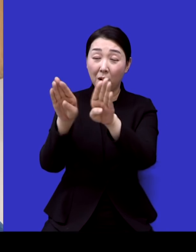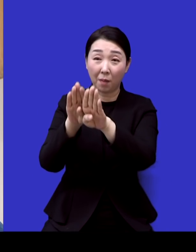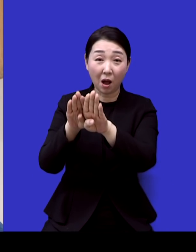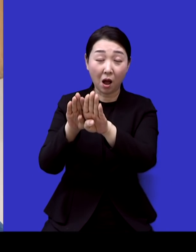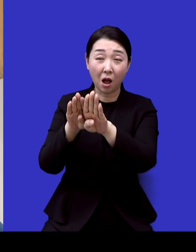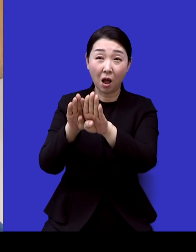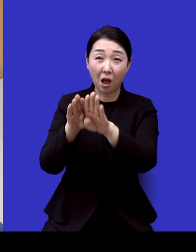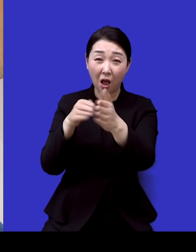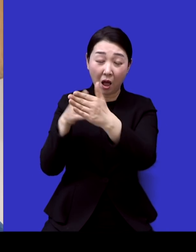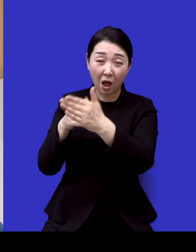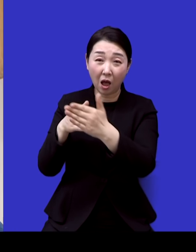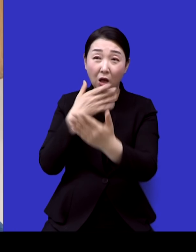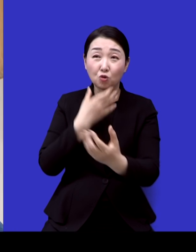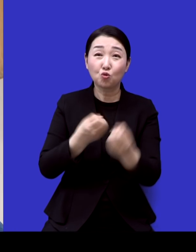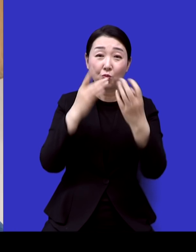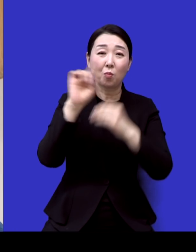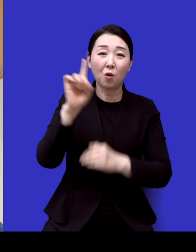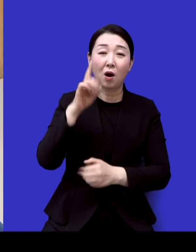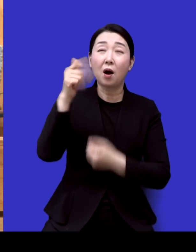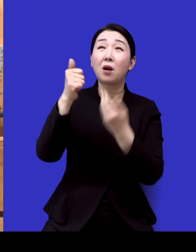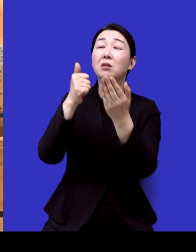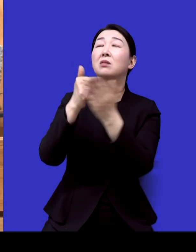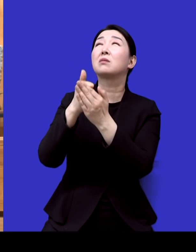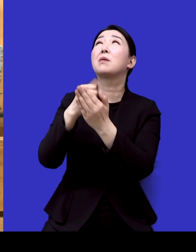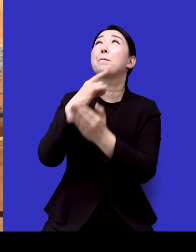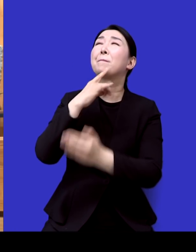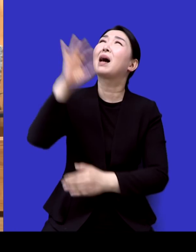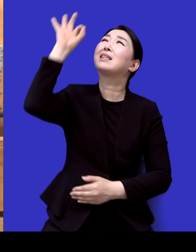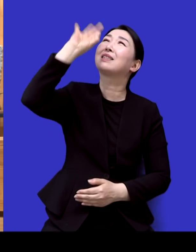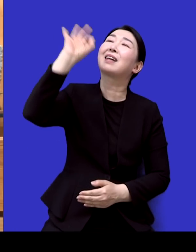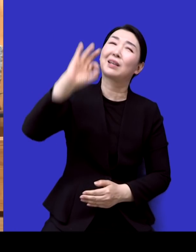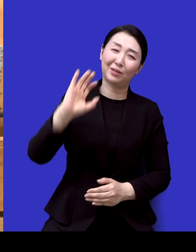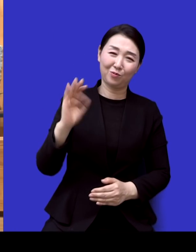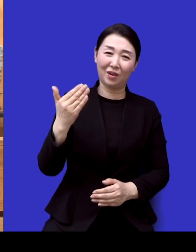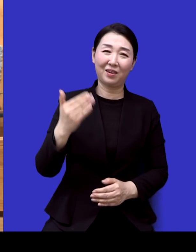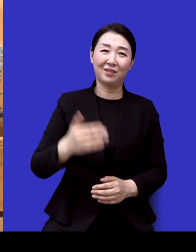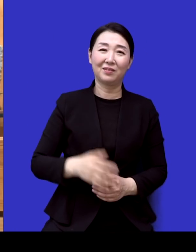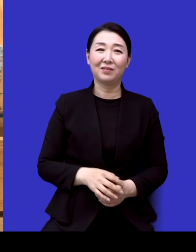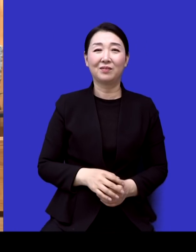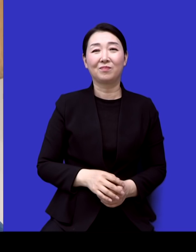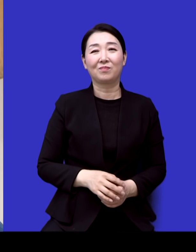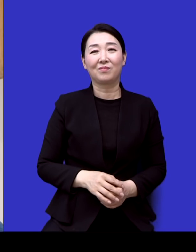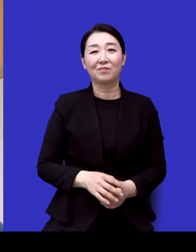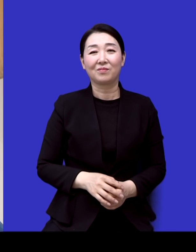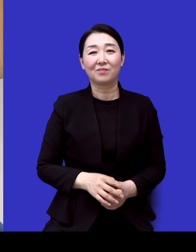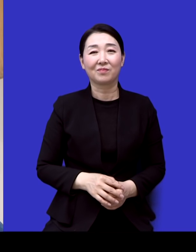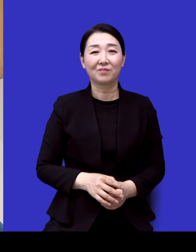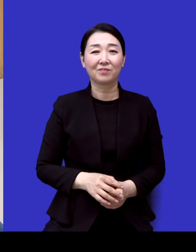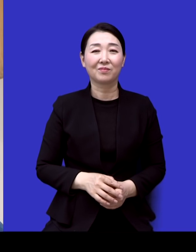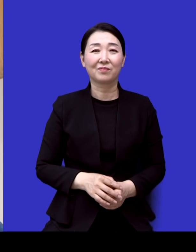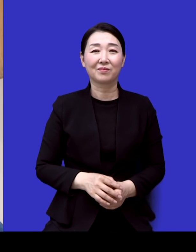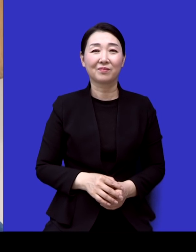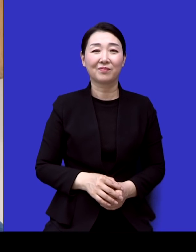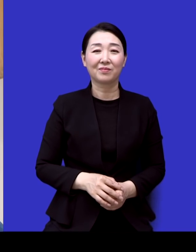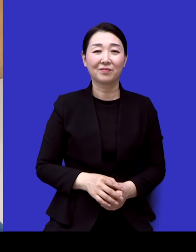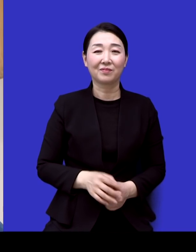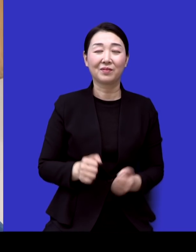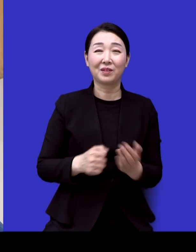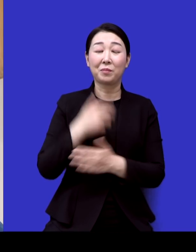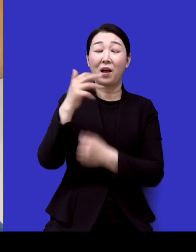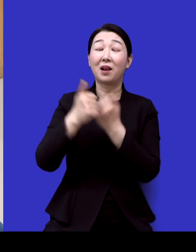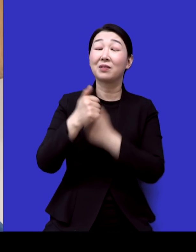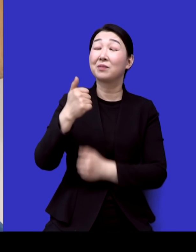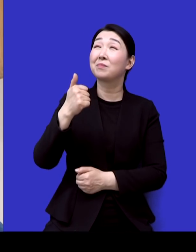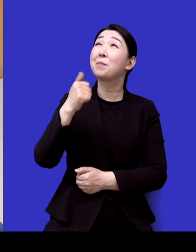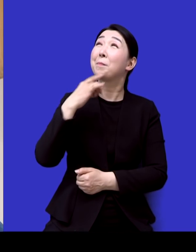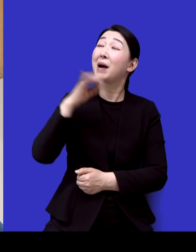예. 하나님 얼굴 찾게 되잖아요. 할 게 없으니까. 하나님만 찾게 되죠. 하나님만 찾게 되잖아요. 네. 그래서 그렇게 하나님의 얼굴을